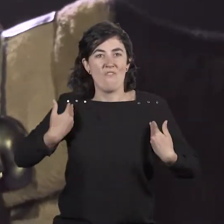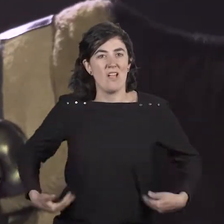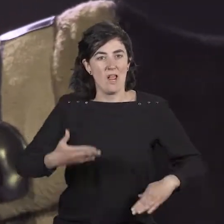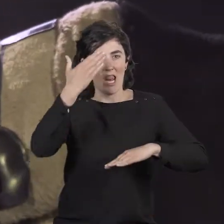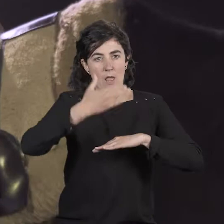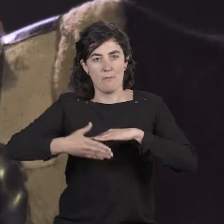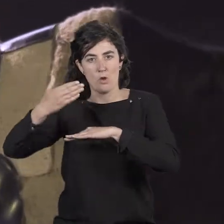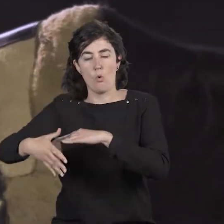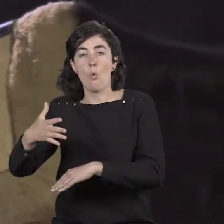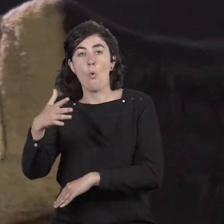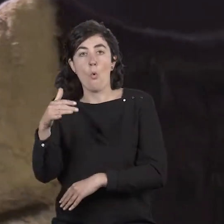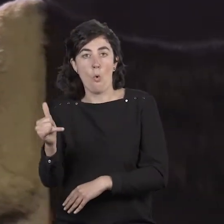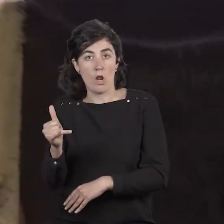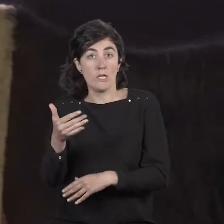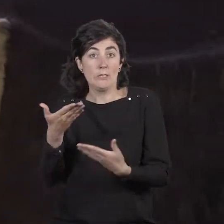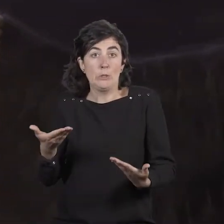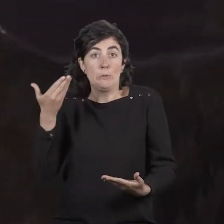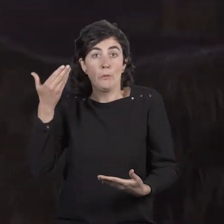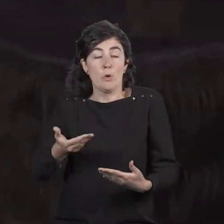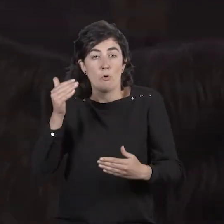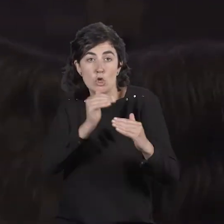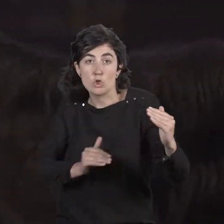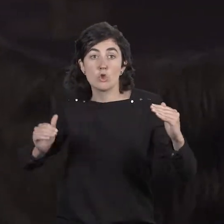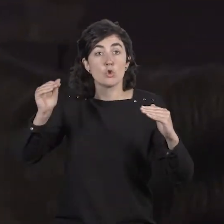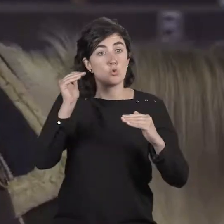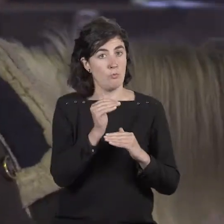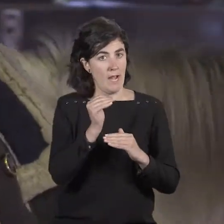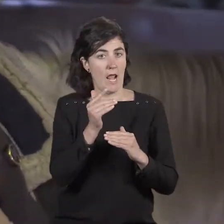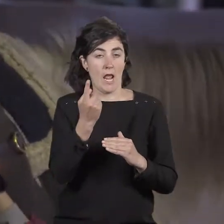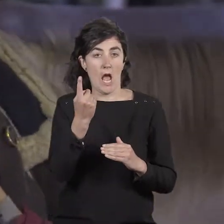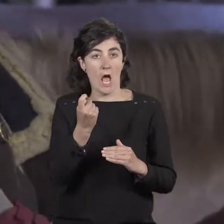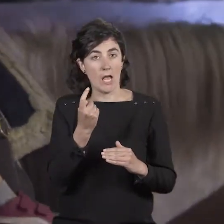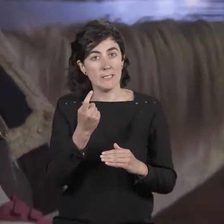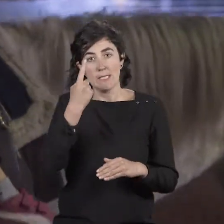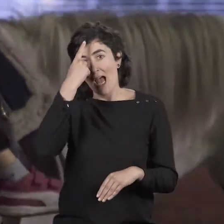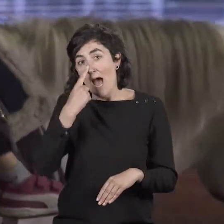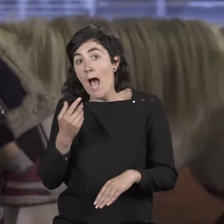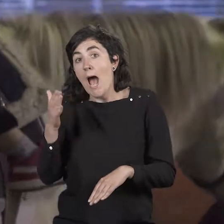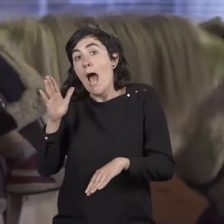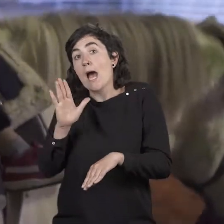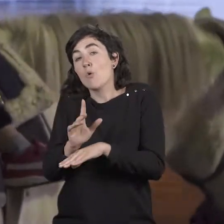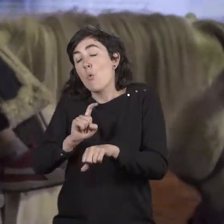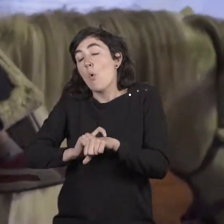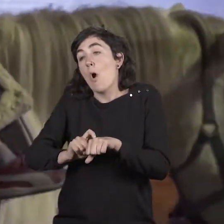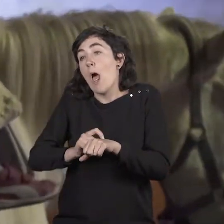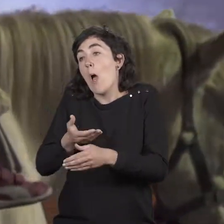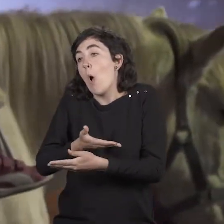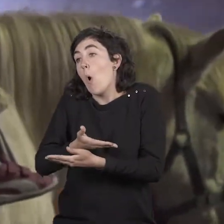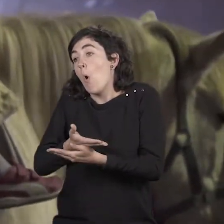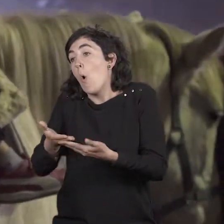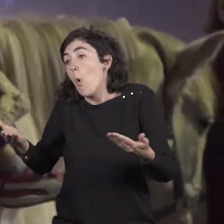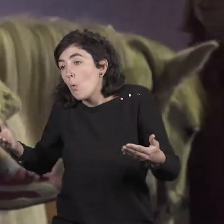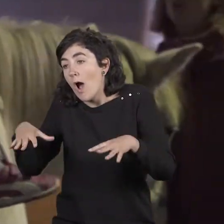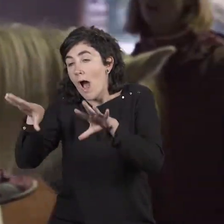oso argi ikusten da, eta hori superatzea, pues, oso gauza ona izango da berarentzako. Bere konportamendua